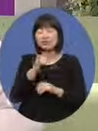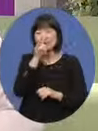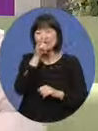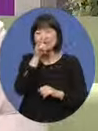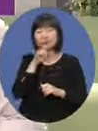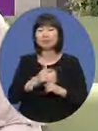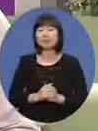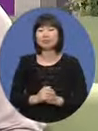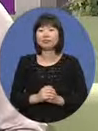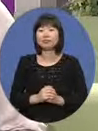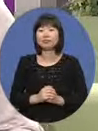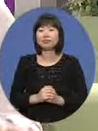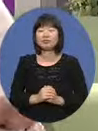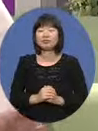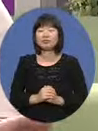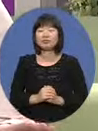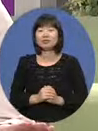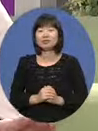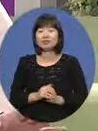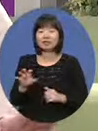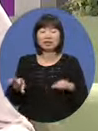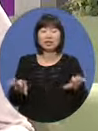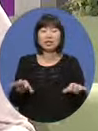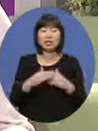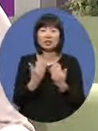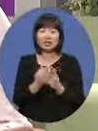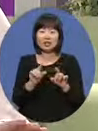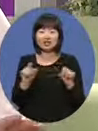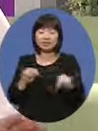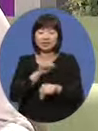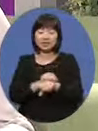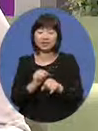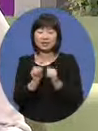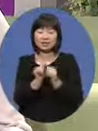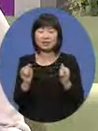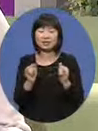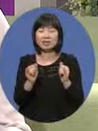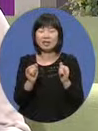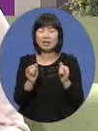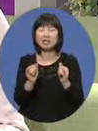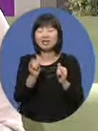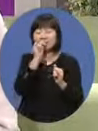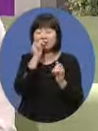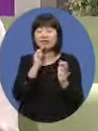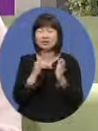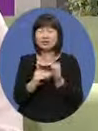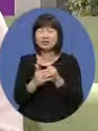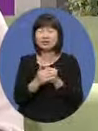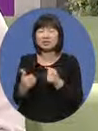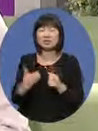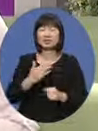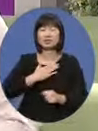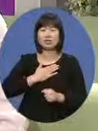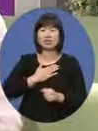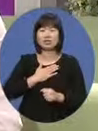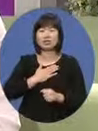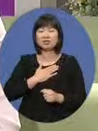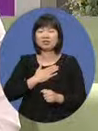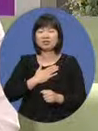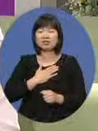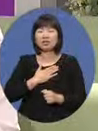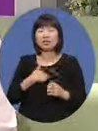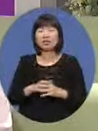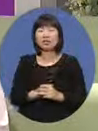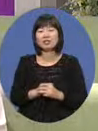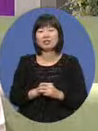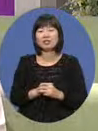네. 그래도 양쪽에서 다 음식을 잘하는 사람들이 이렇게 동서들이 있다 보니까 저는 이제 좀 그 허드렛 일을